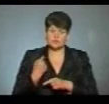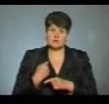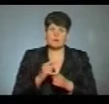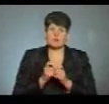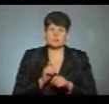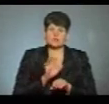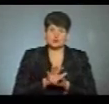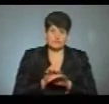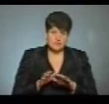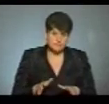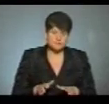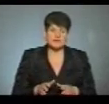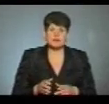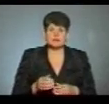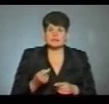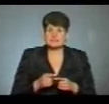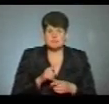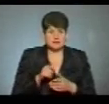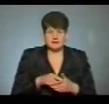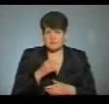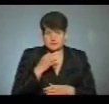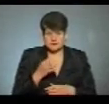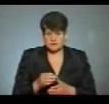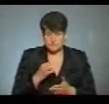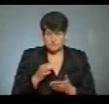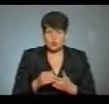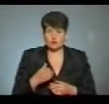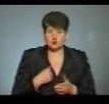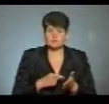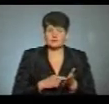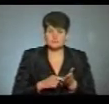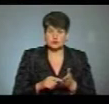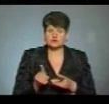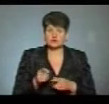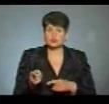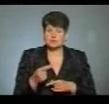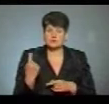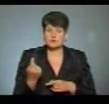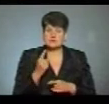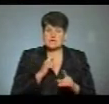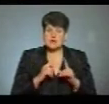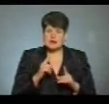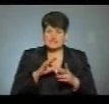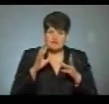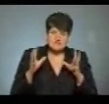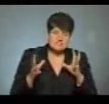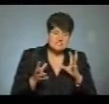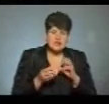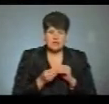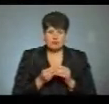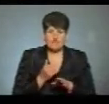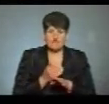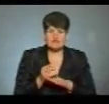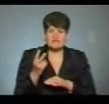ковідом. Так як я на питання це не відповів, хочу наголосити на тому, що Тернопільська обласна рада в загальному в сумі